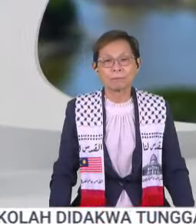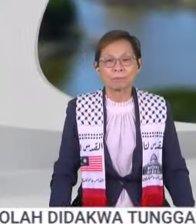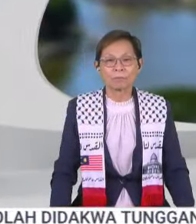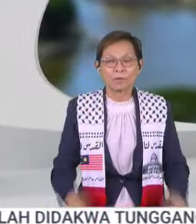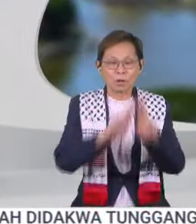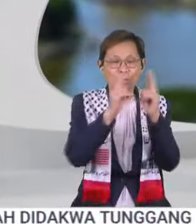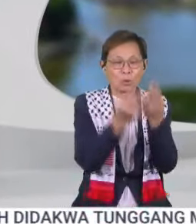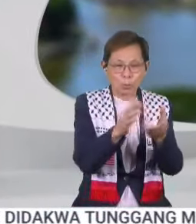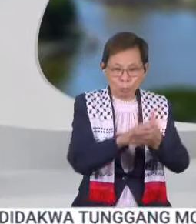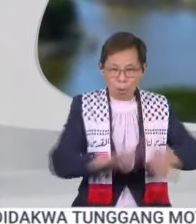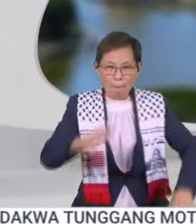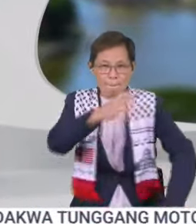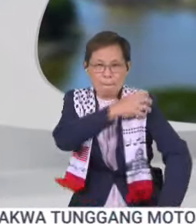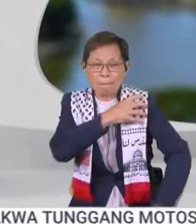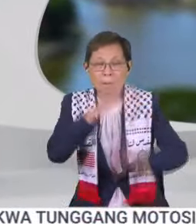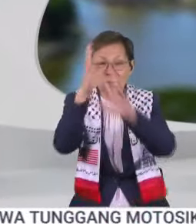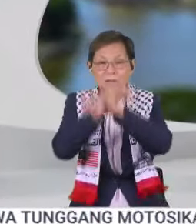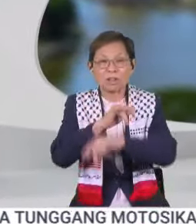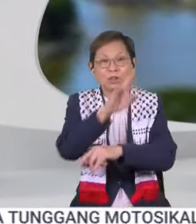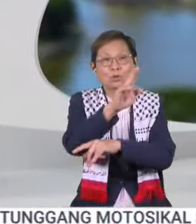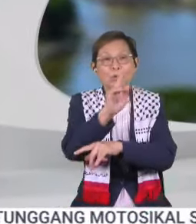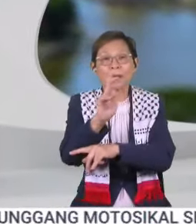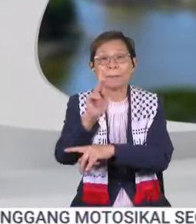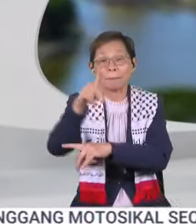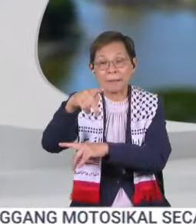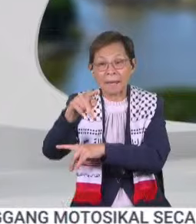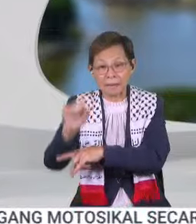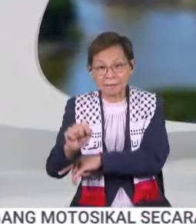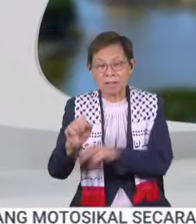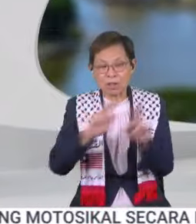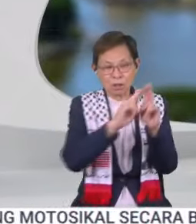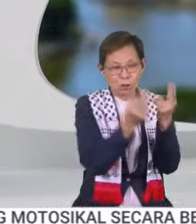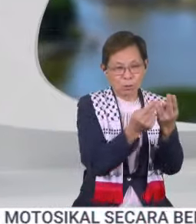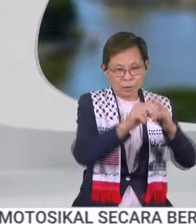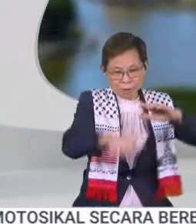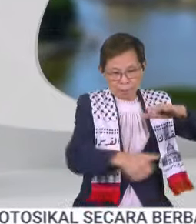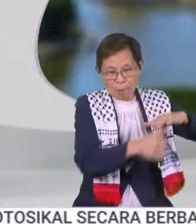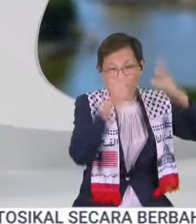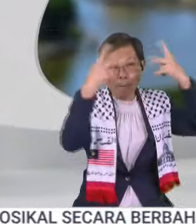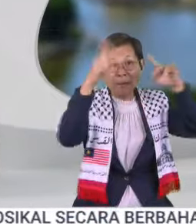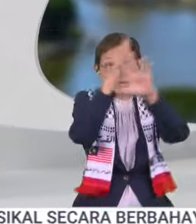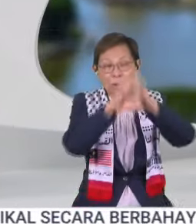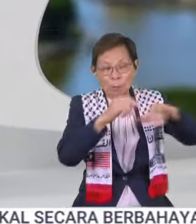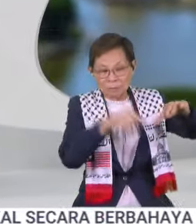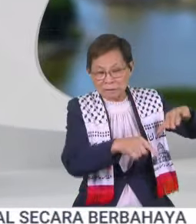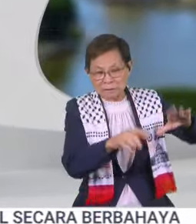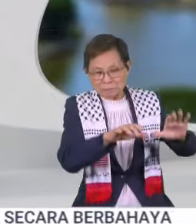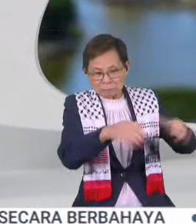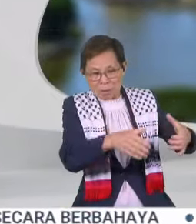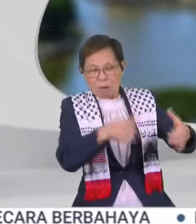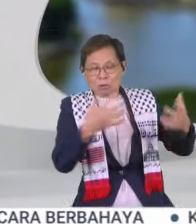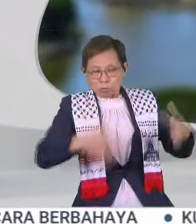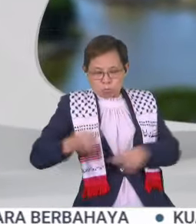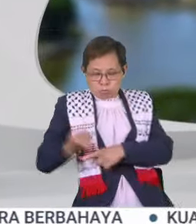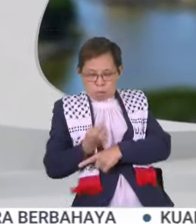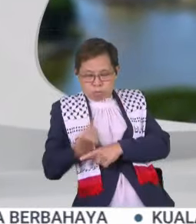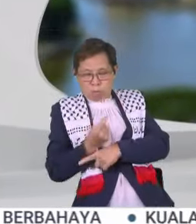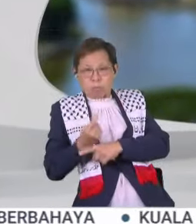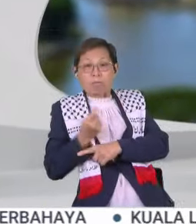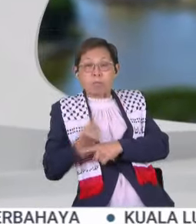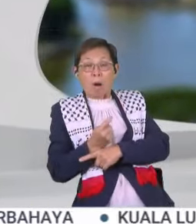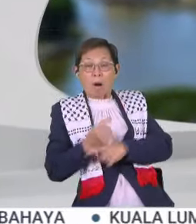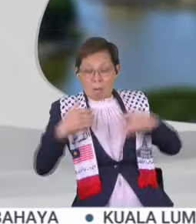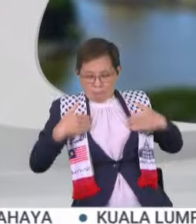Unit Keselamatan dan Penguatkuasaan Sarawak UKPS, sebuah unit di bawah Jabatan Premier Sarawak telah melakukan satu latihan amali